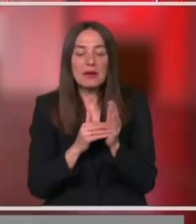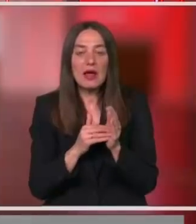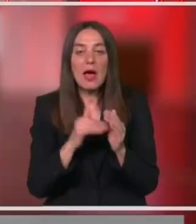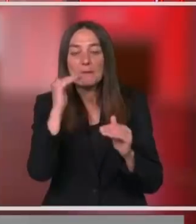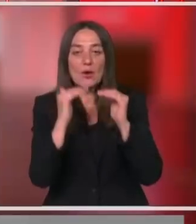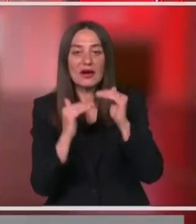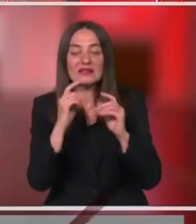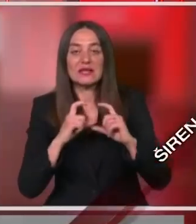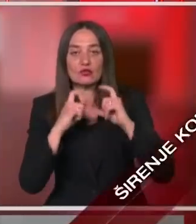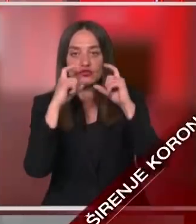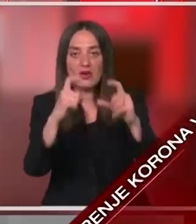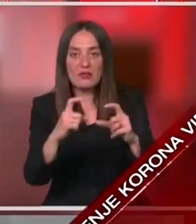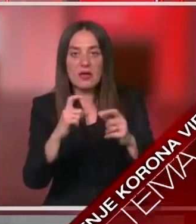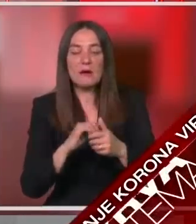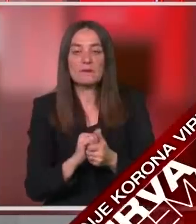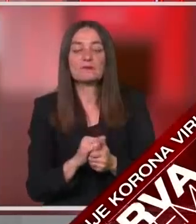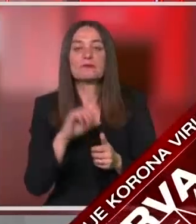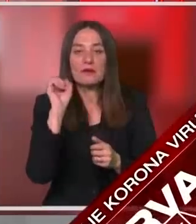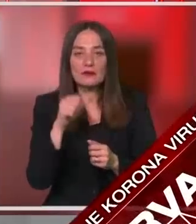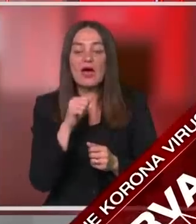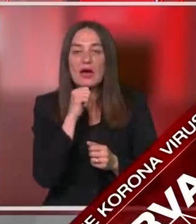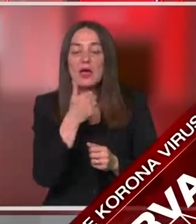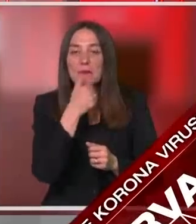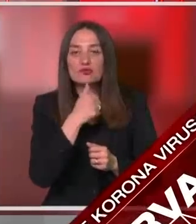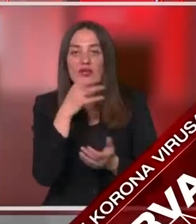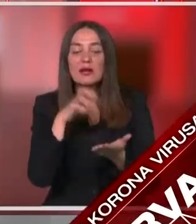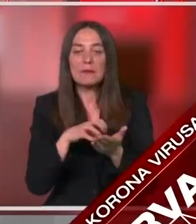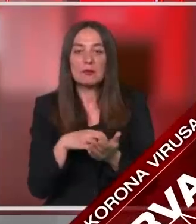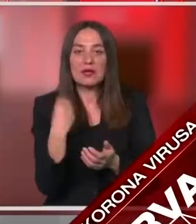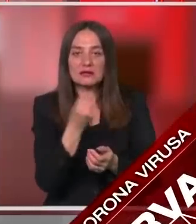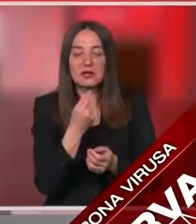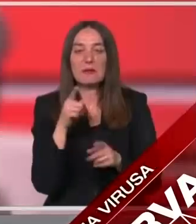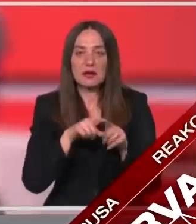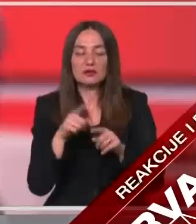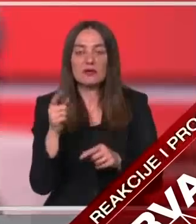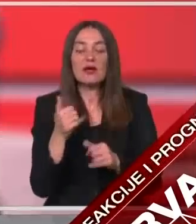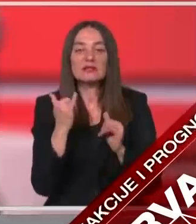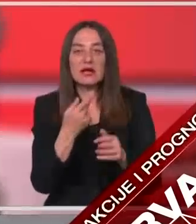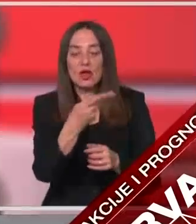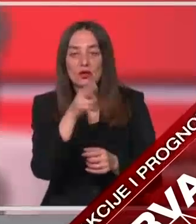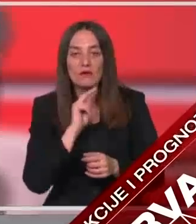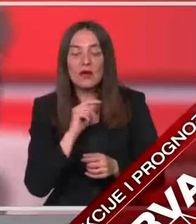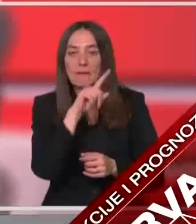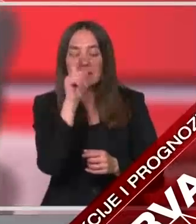pored zaduženja da i budžet Republike Srbije... Dobra, sad mi odgovorite na pitanje. Dakle,